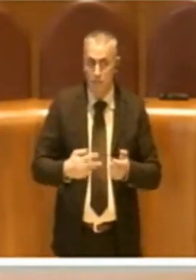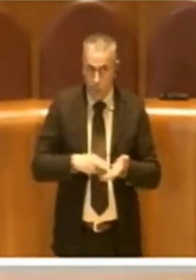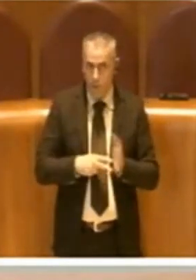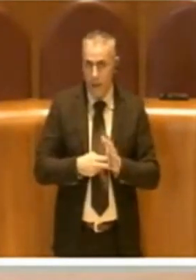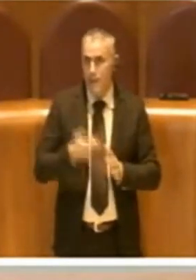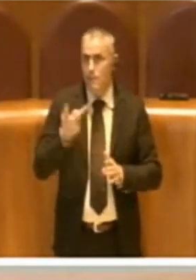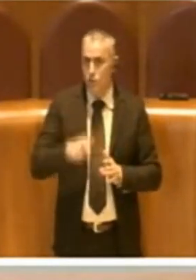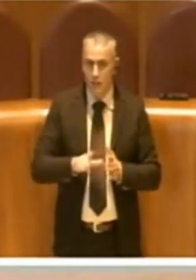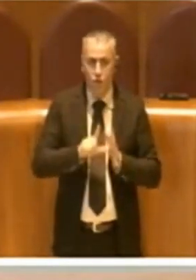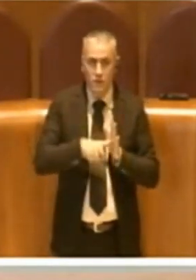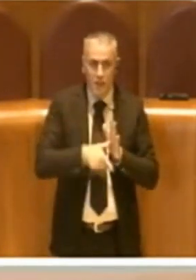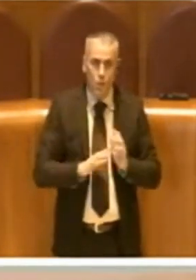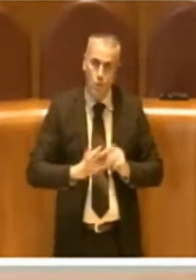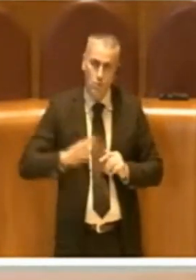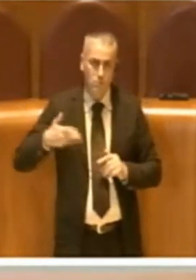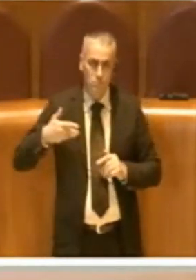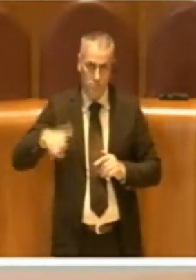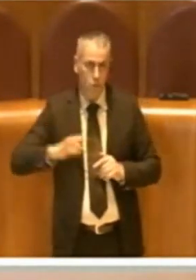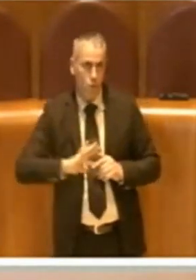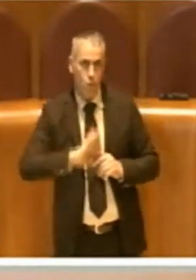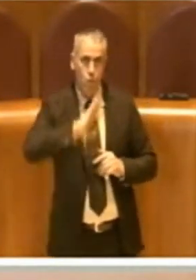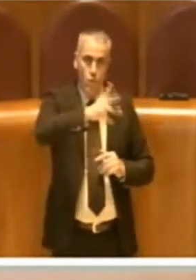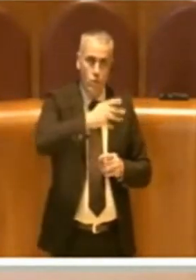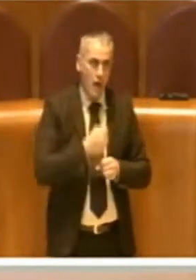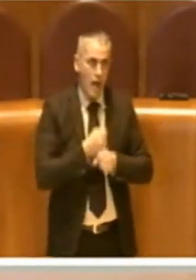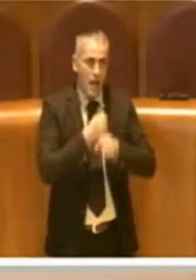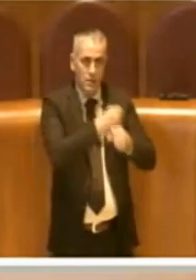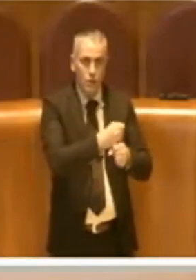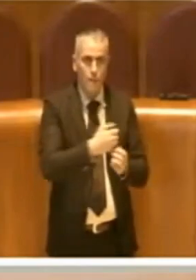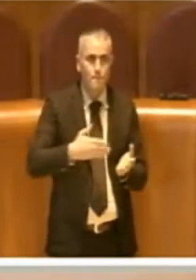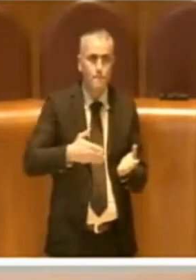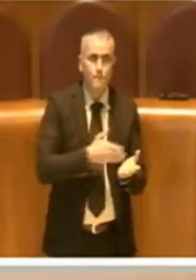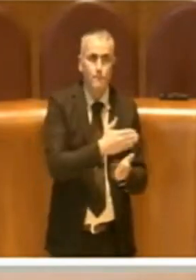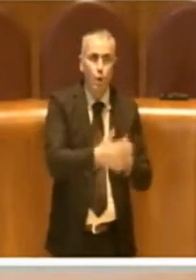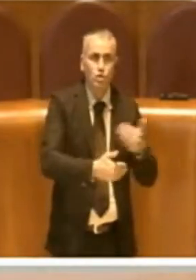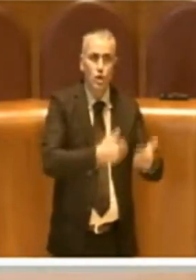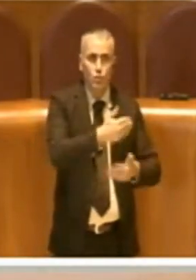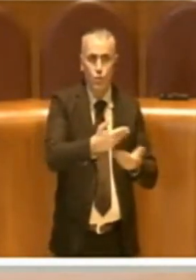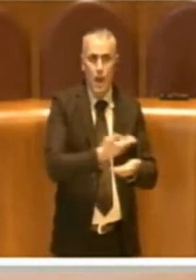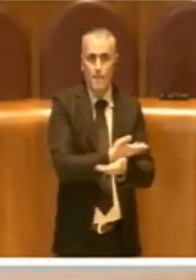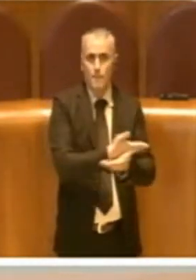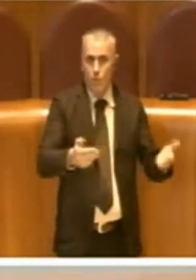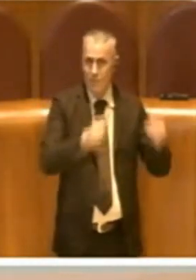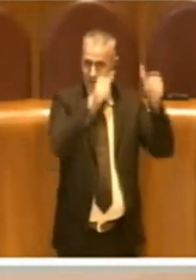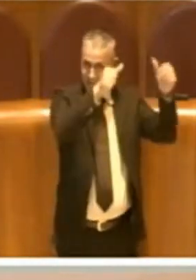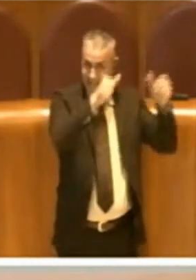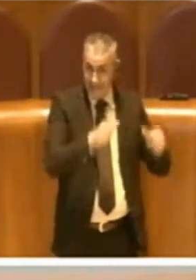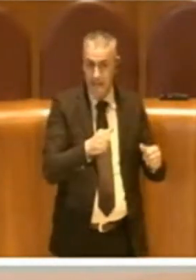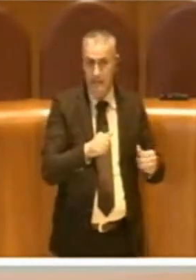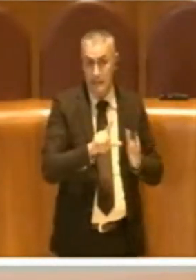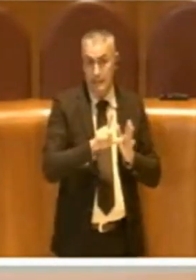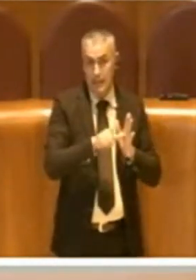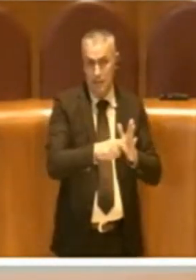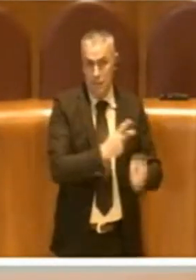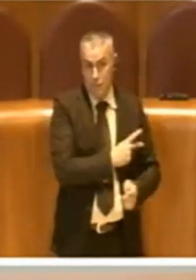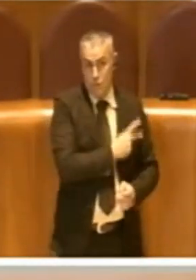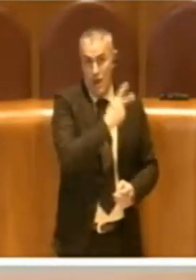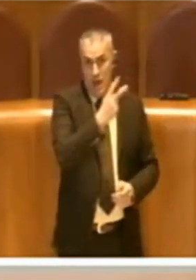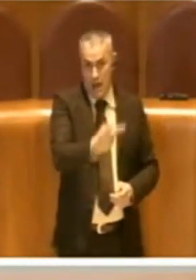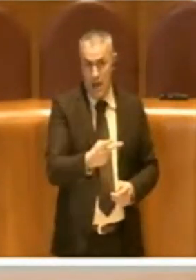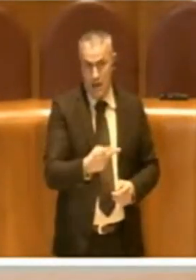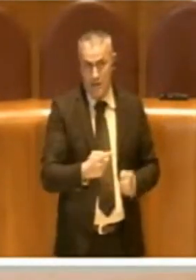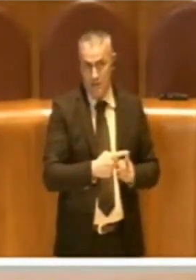e l'assegnazione di una procedura pubblica sono di un paio di anni, quindi un periodo molto